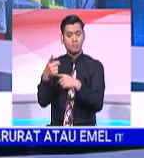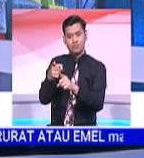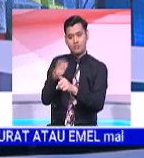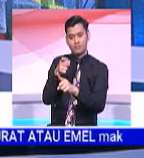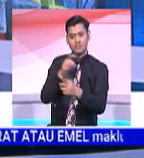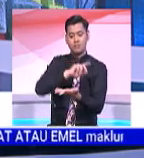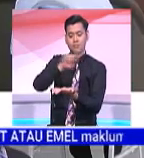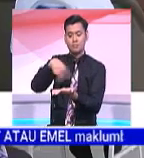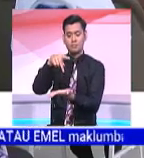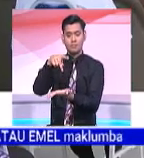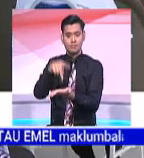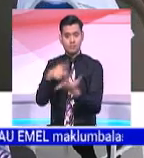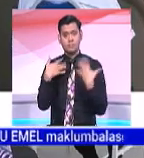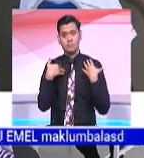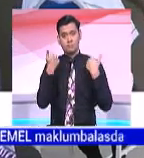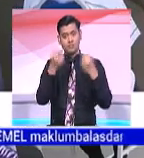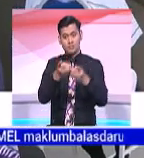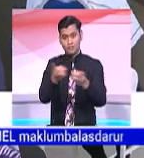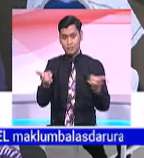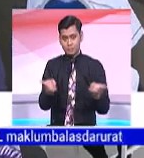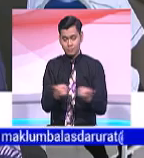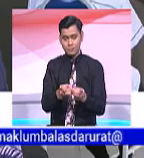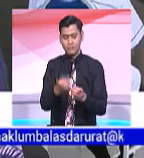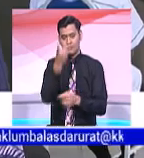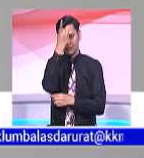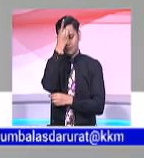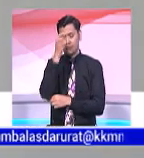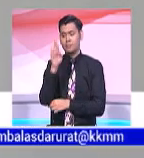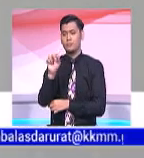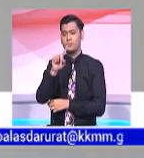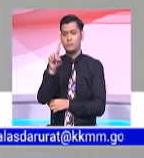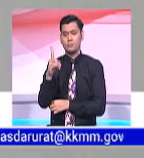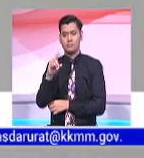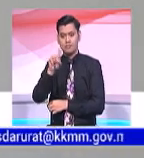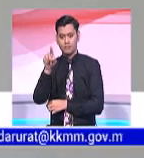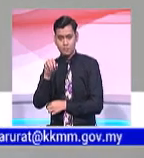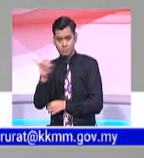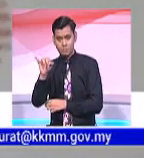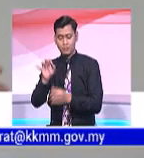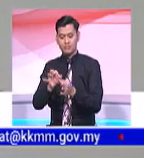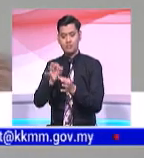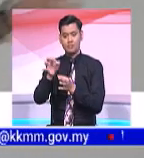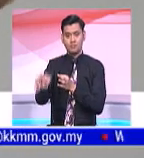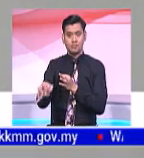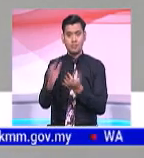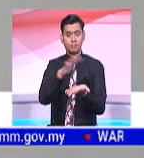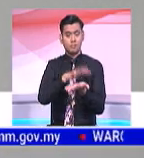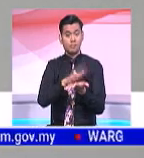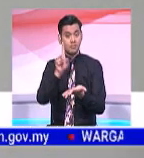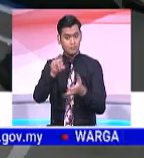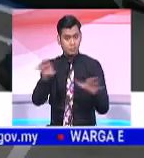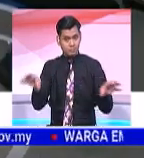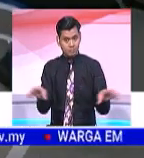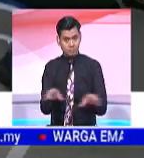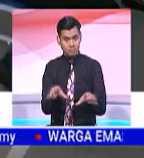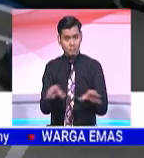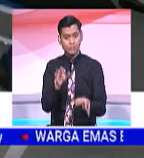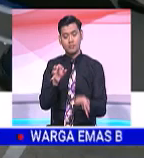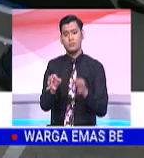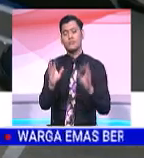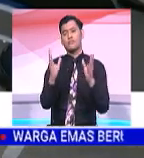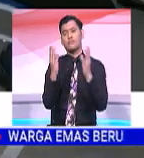Baiklah saudara, untuk lintas langsung hari ini kita akan mulakan dengan perkembangan dari Johor bersama Nur Akila Arbain. Persiapan konsert